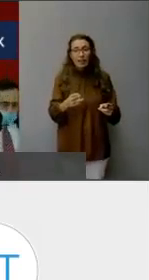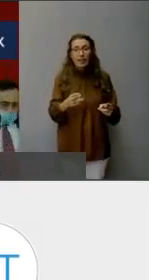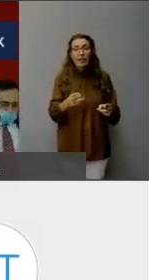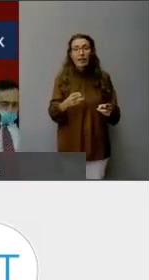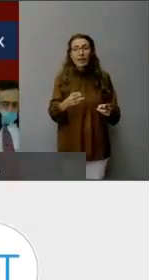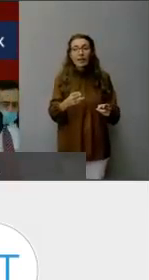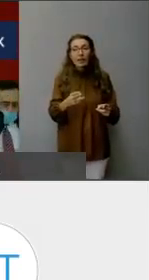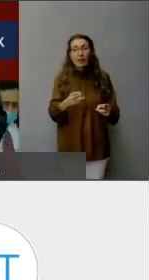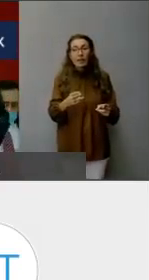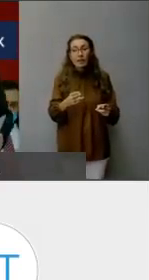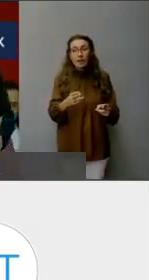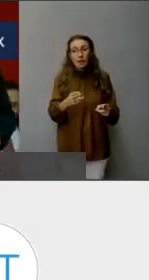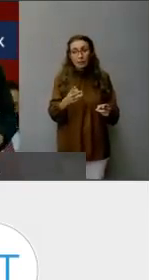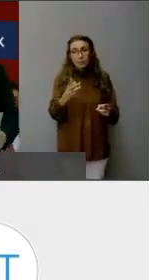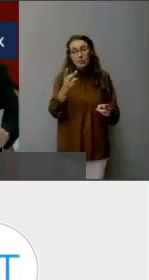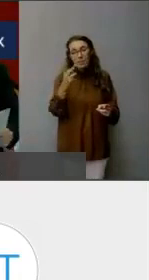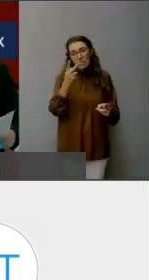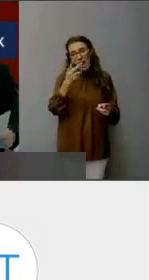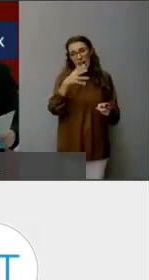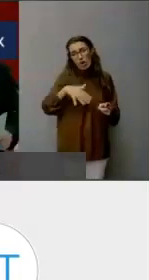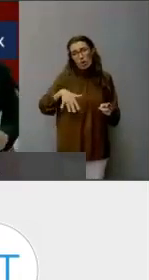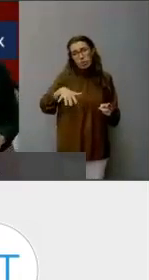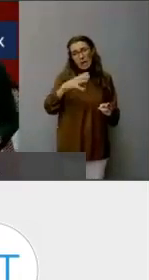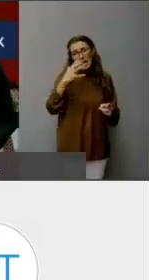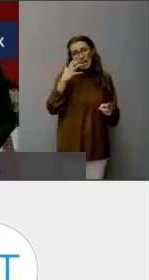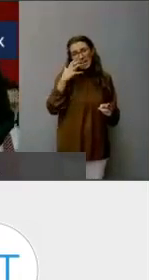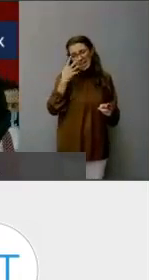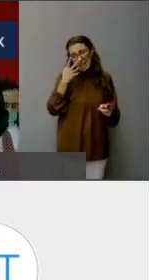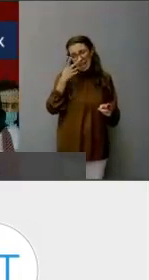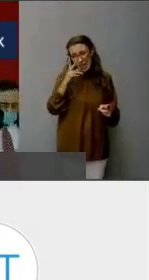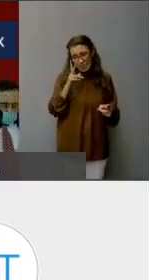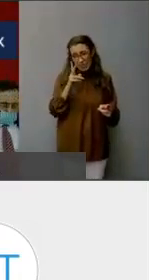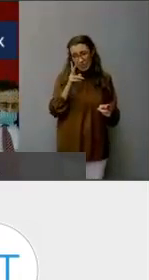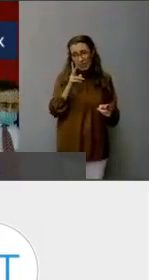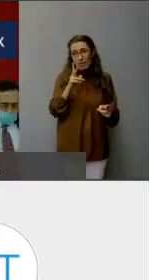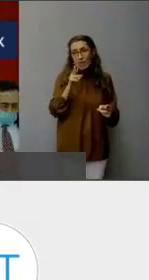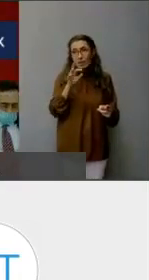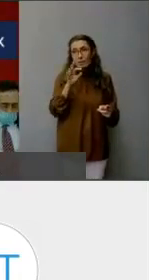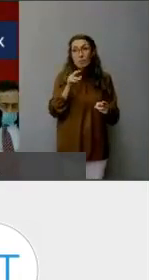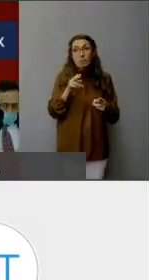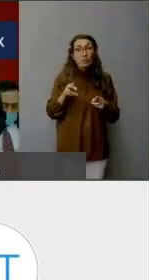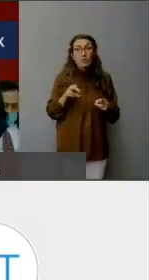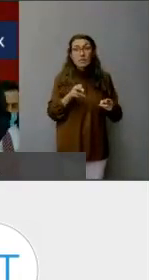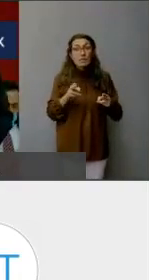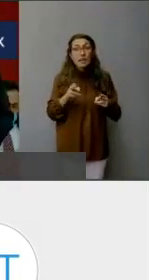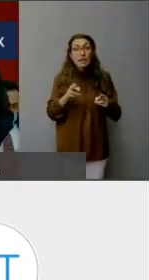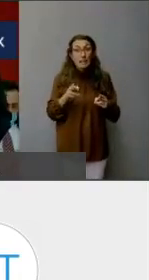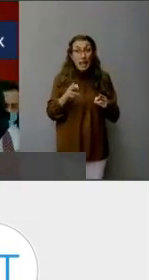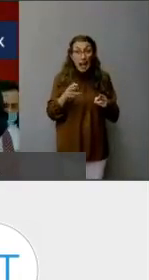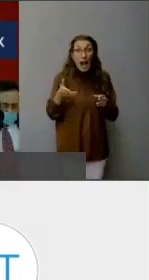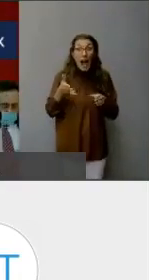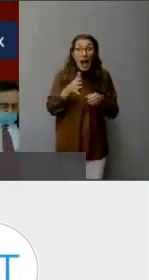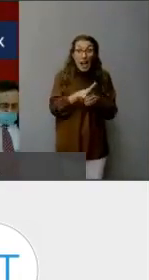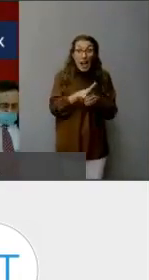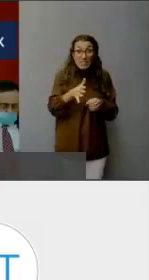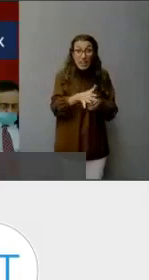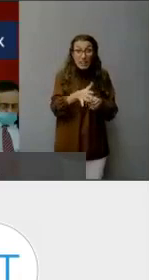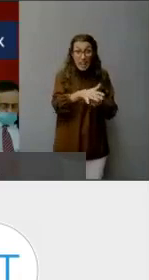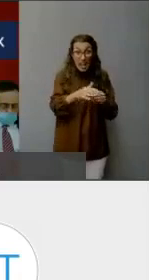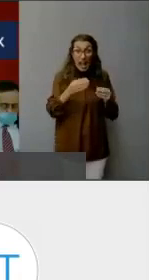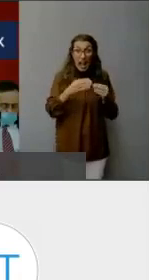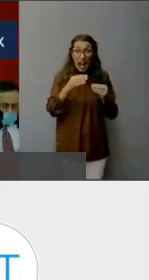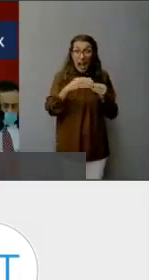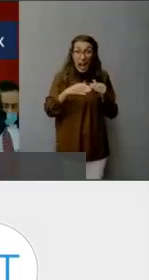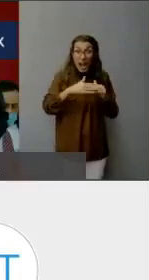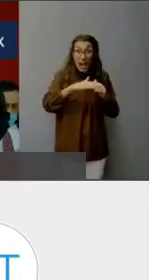nella gran diciamo in quelli più caldi quelli più che sono soggetti più alle lesioni sono asfaltati e la gente può camminare solo sul